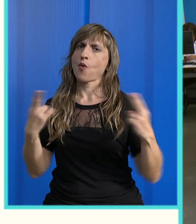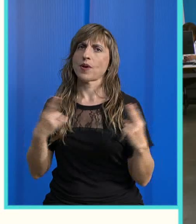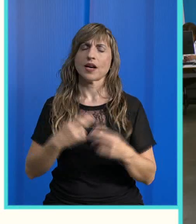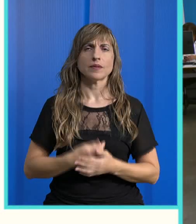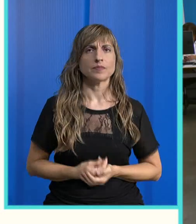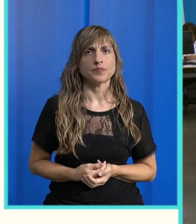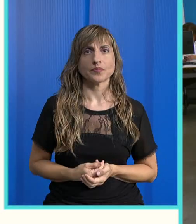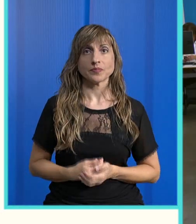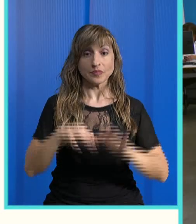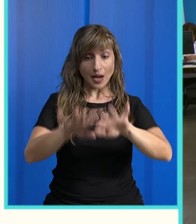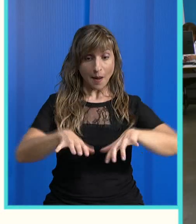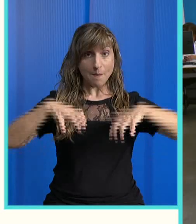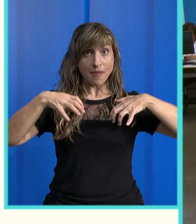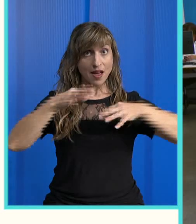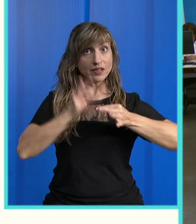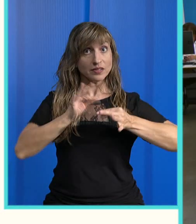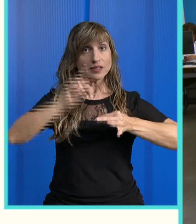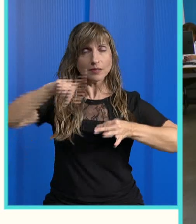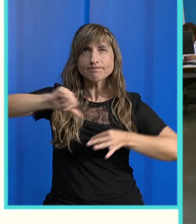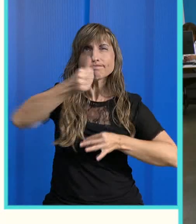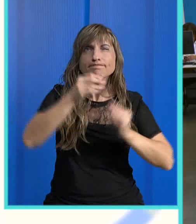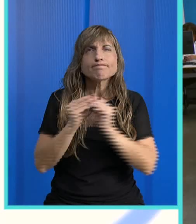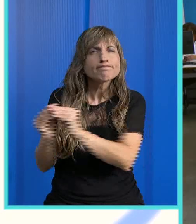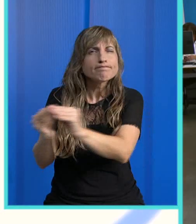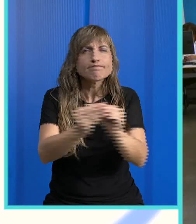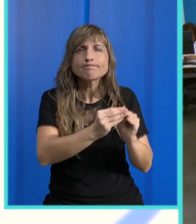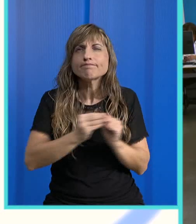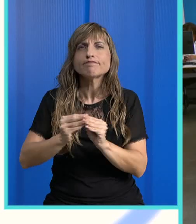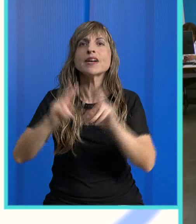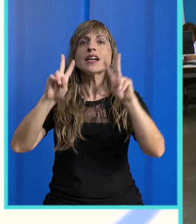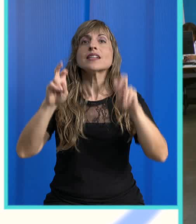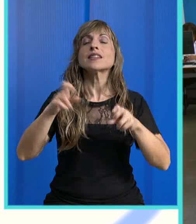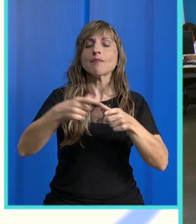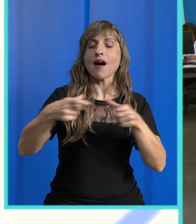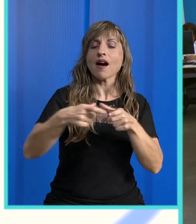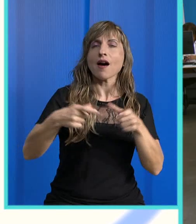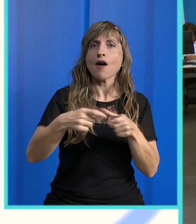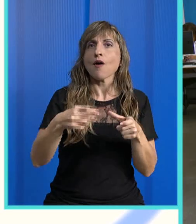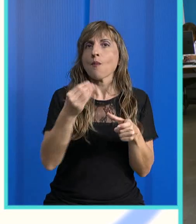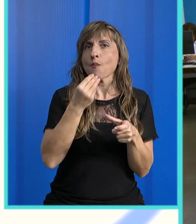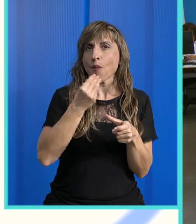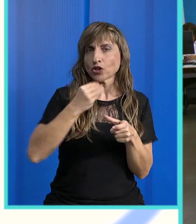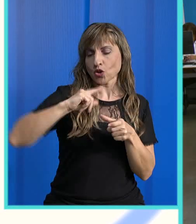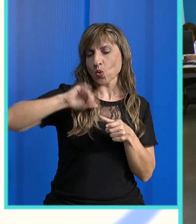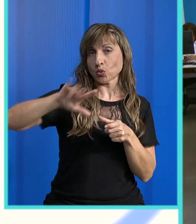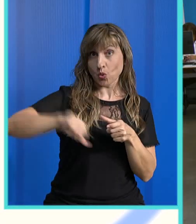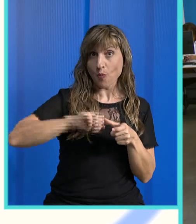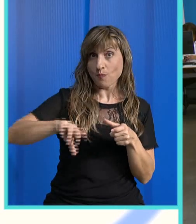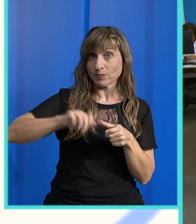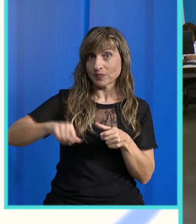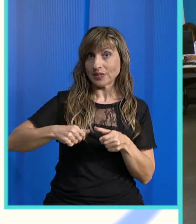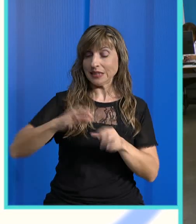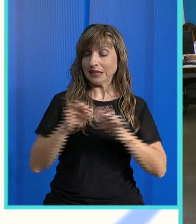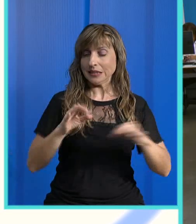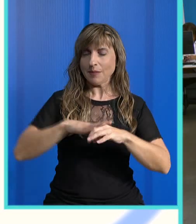I al ple d'aquest mes de setembre també ha aprovat per unanimitat una nova edició dels Bons Consom. La campanya que s'està preparant de cara a la